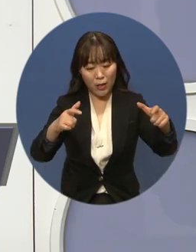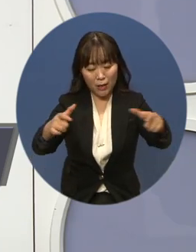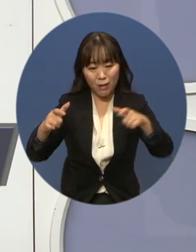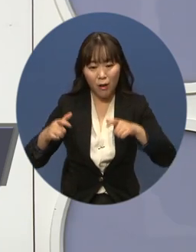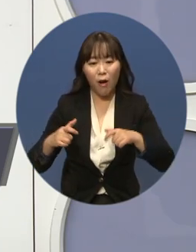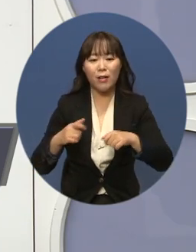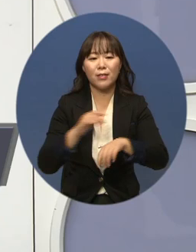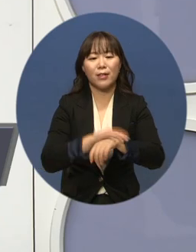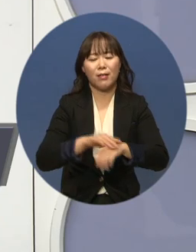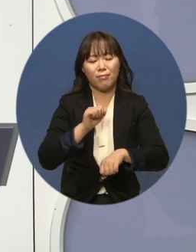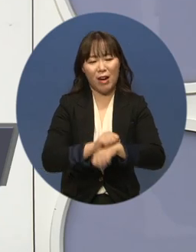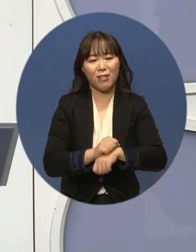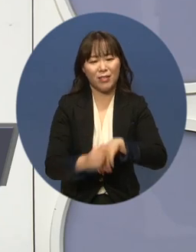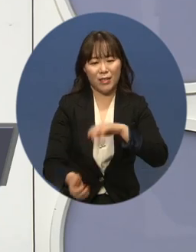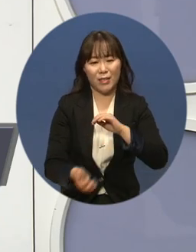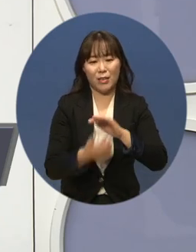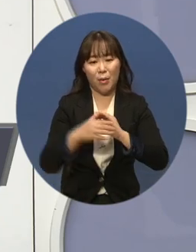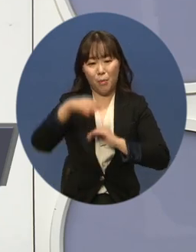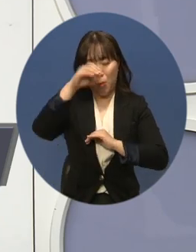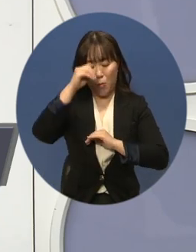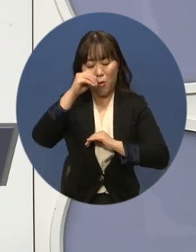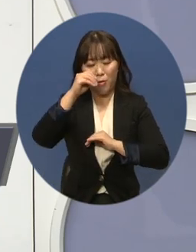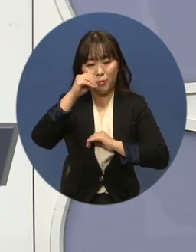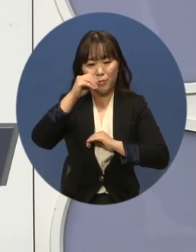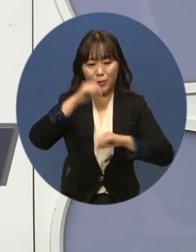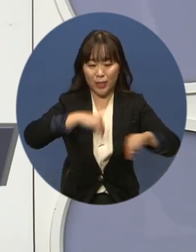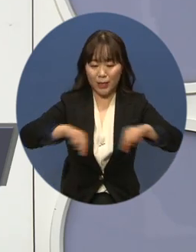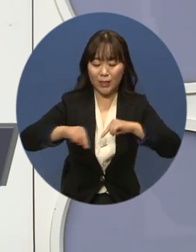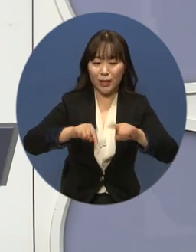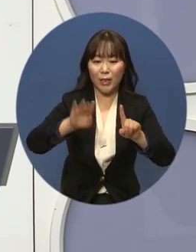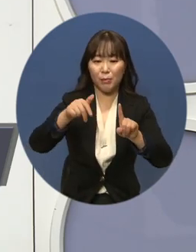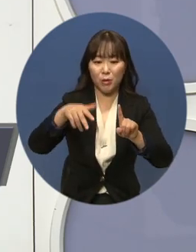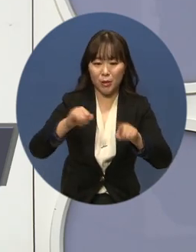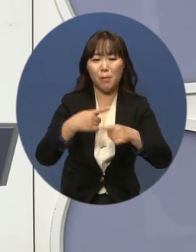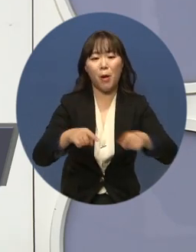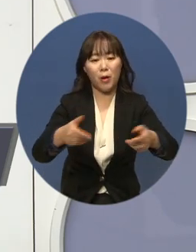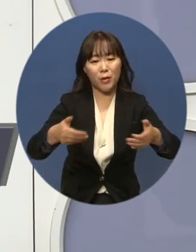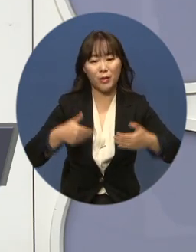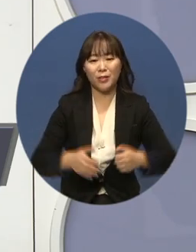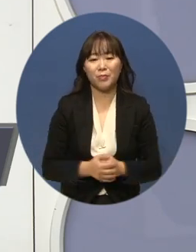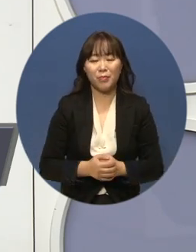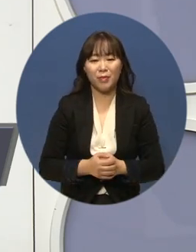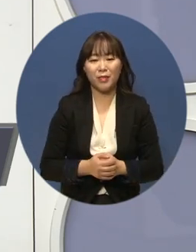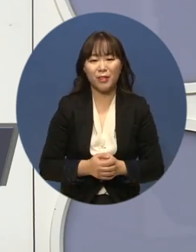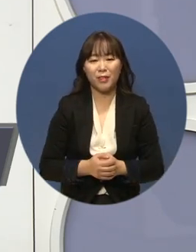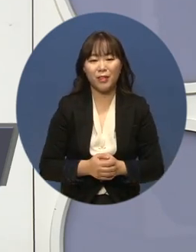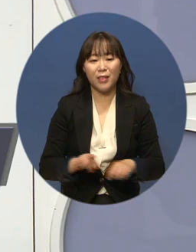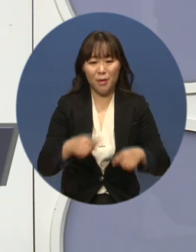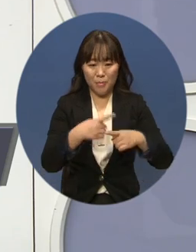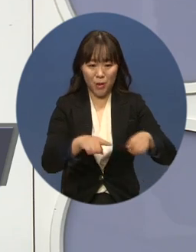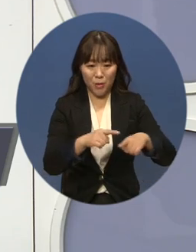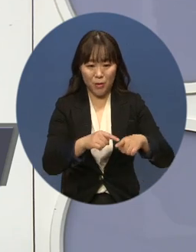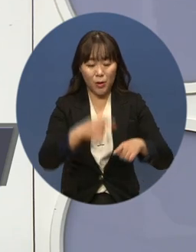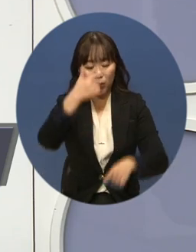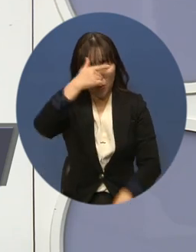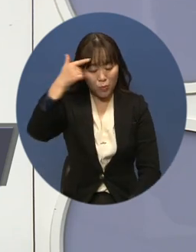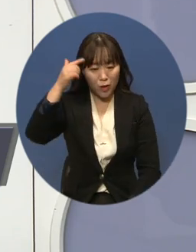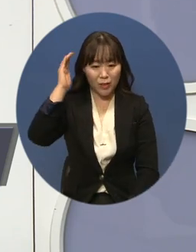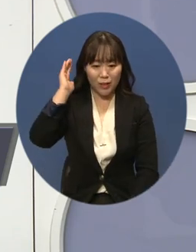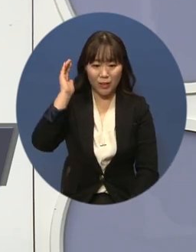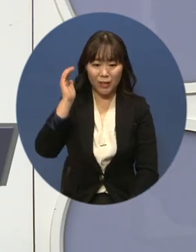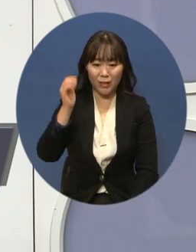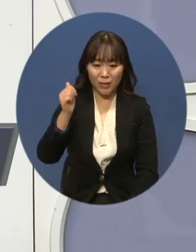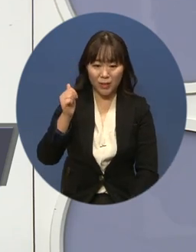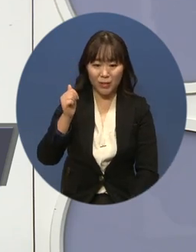잘했다고 자치 모범 자치 1번지를 평가를 해줬고요. 이 평가를 이제 노무현